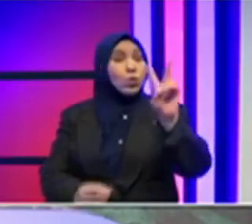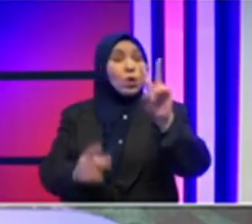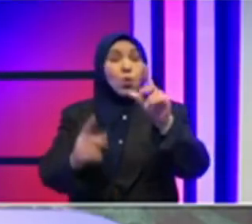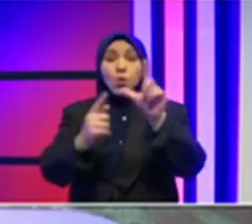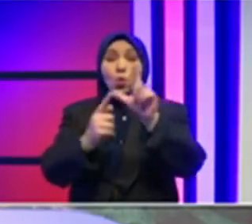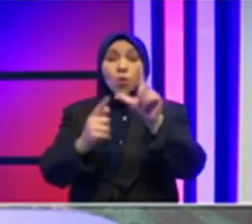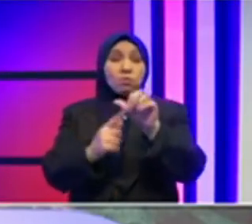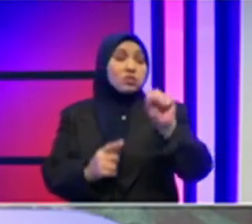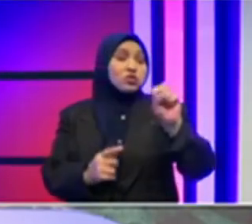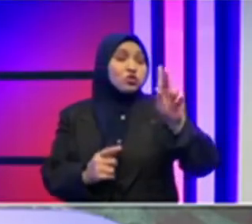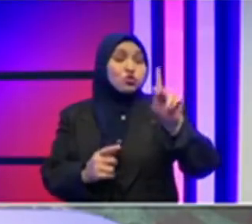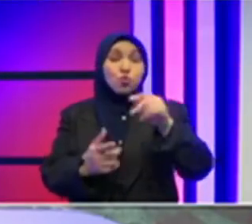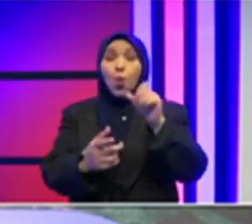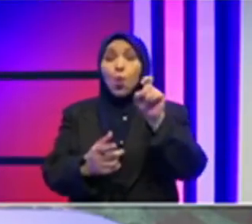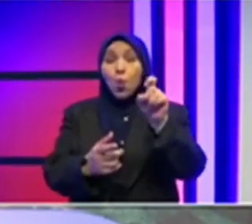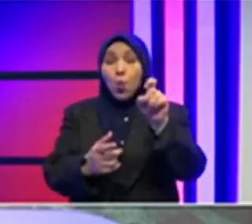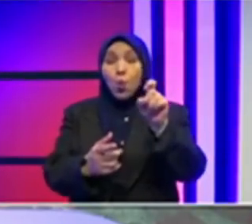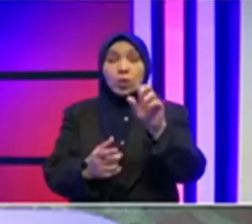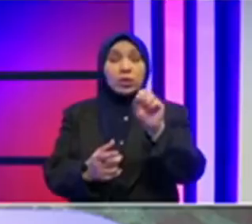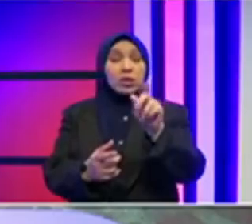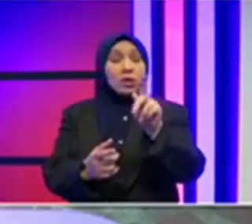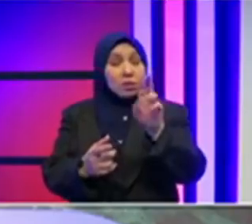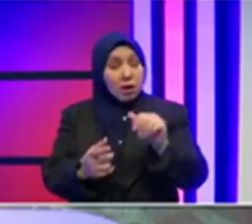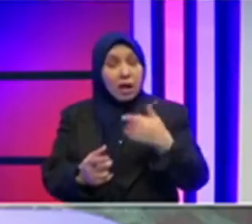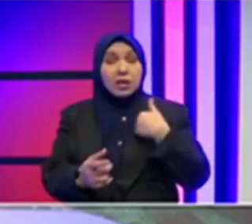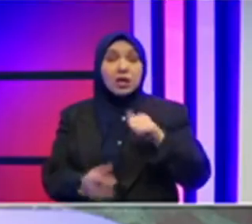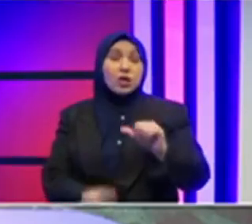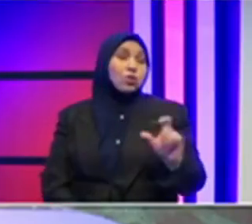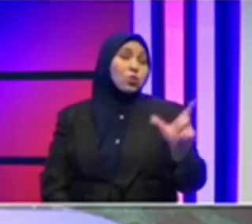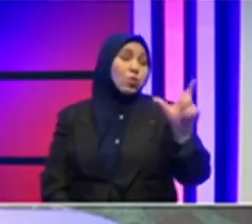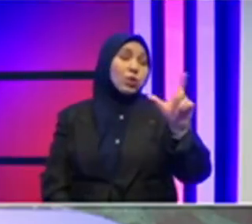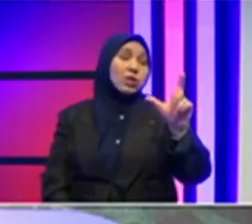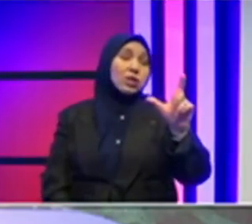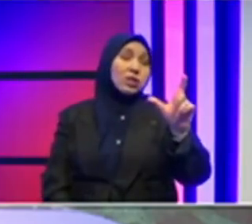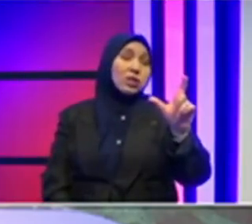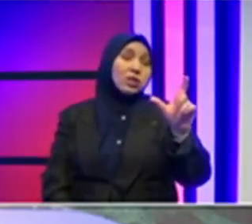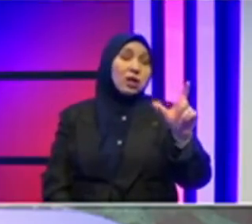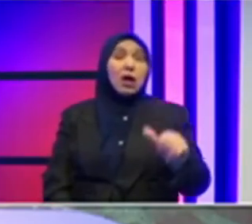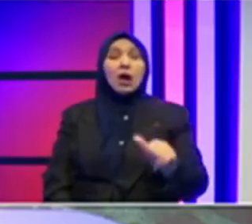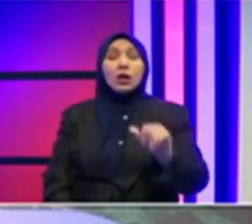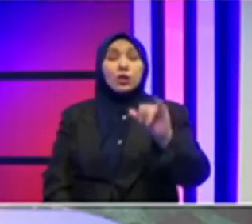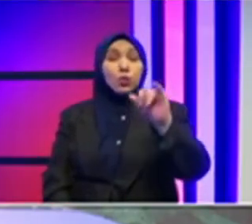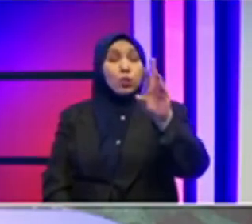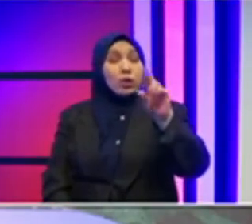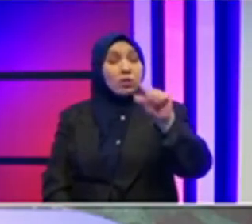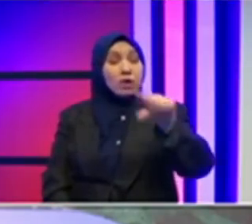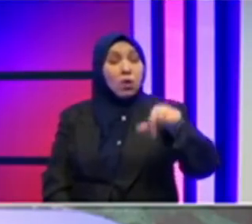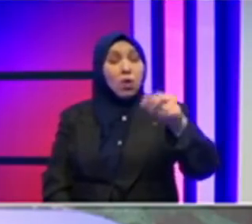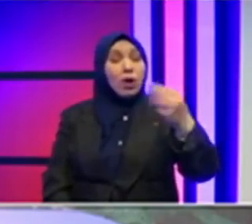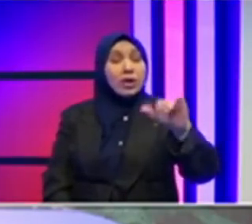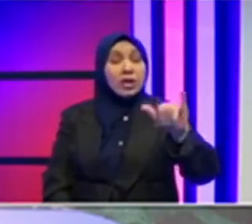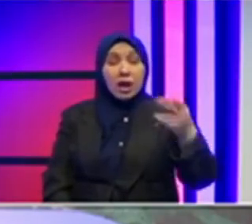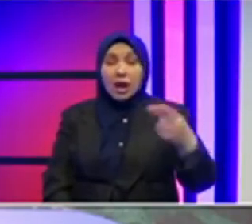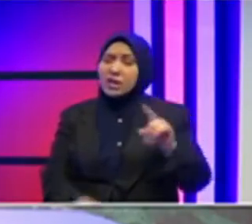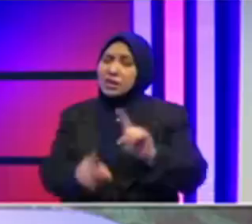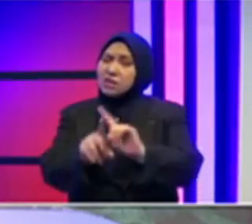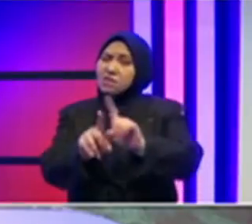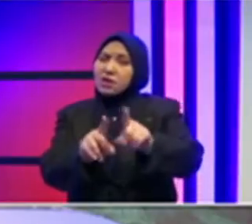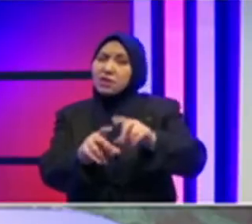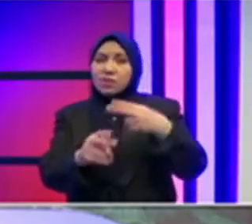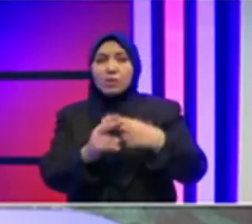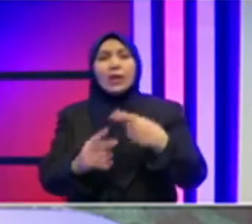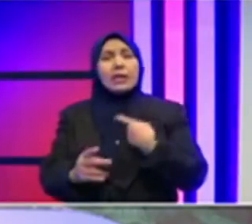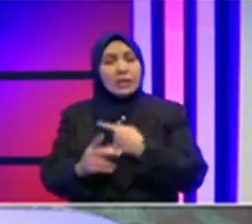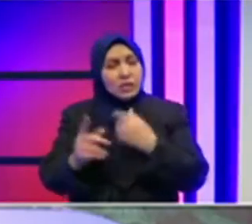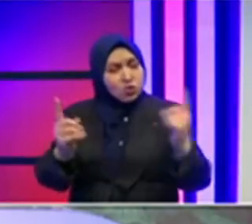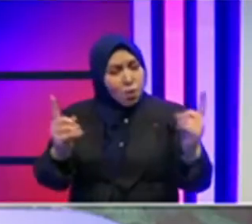yang sukun. Banyaklah guru-guru kita ajar dulu, ada kata nun iwad, ada kata nun wiqayah, macam-macam nama. Jadi bila bertemu